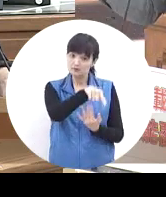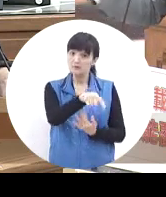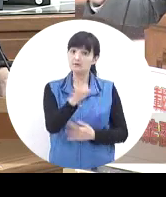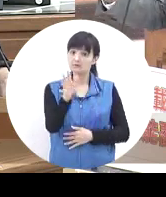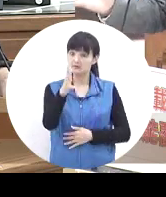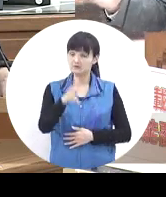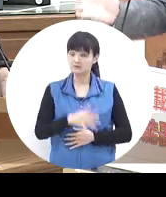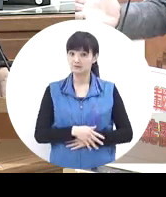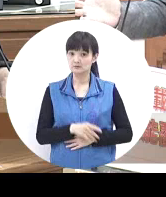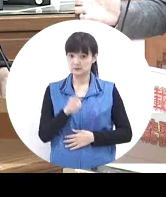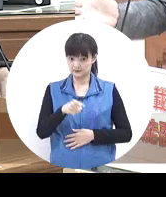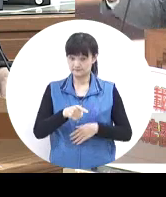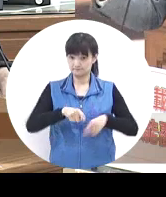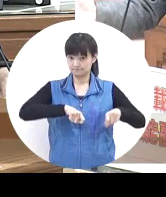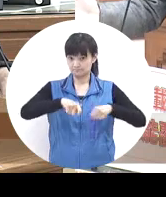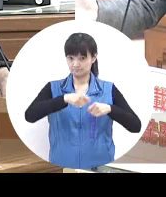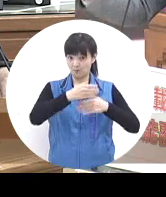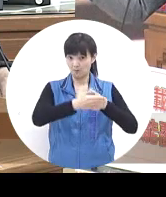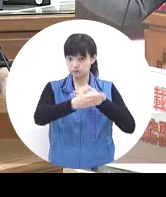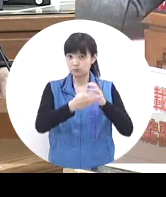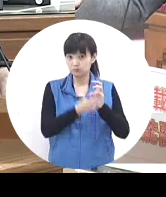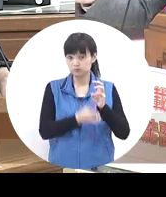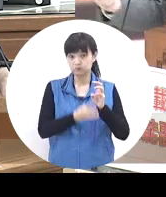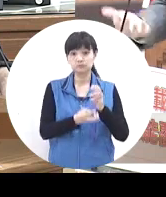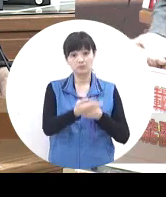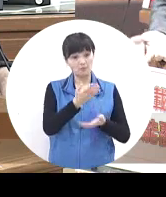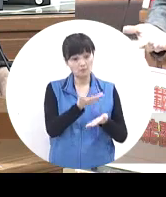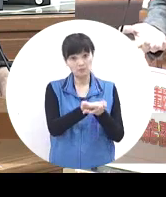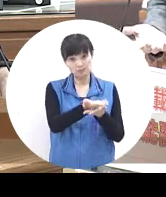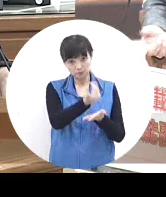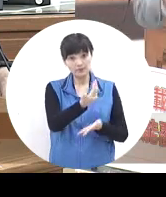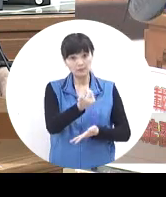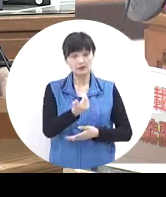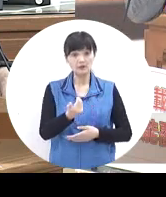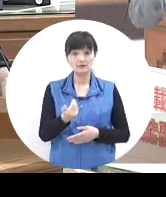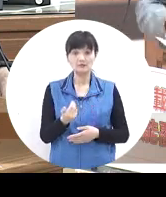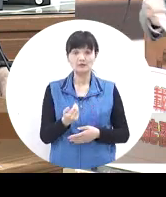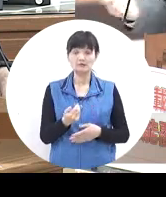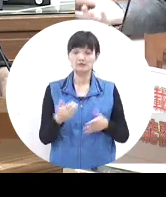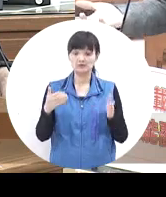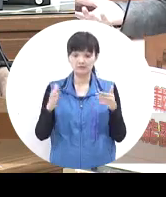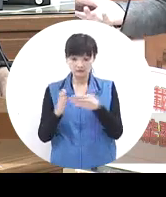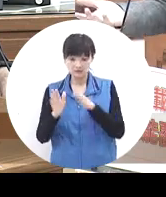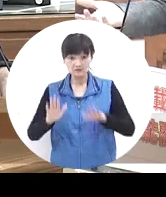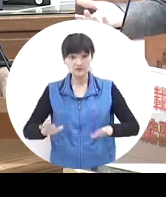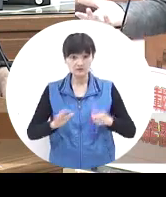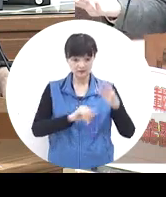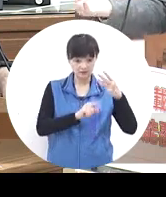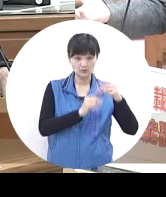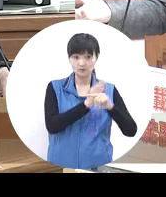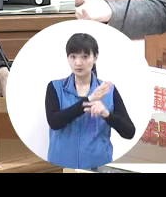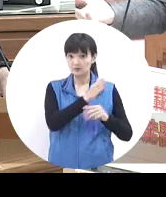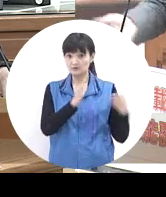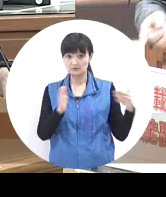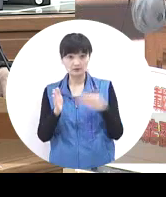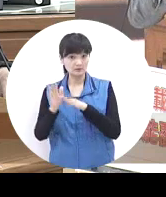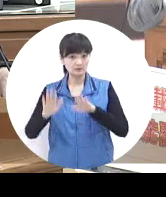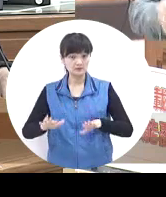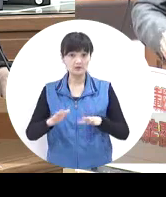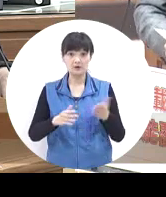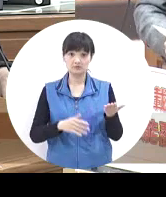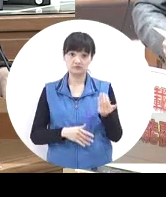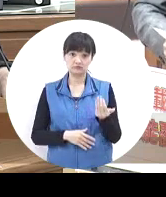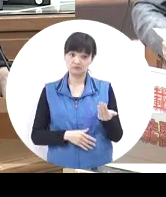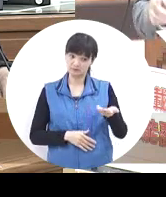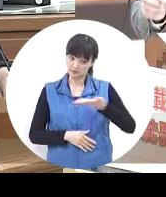这个详细规划的报告给我。到现在从三月中到现在一个月时间了，我没有收到任何的规划报告。而且